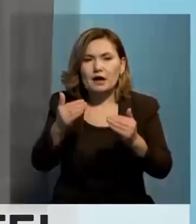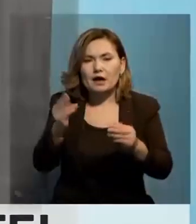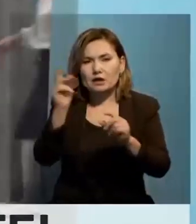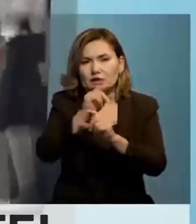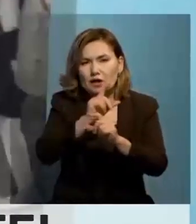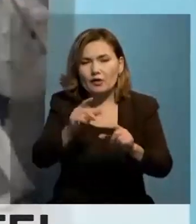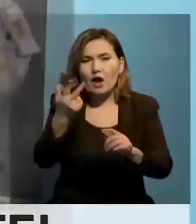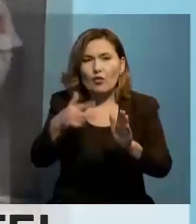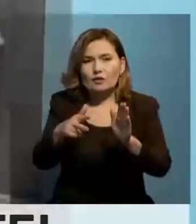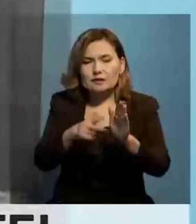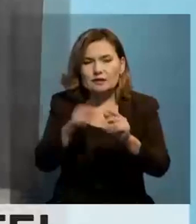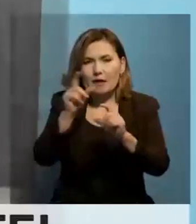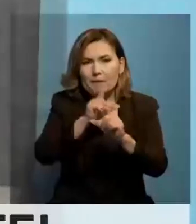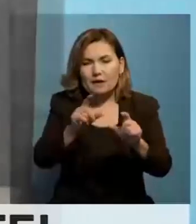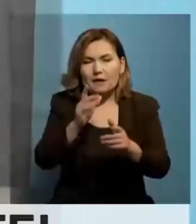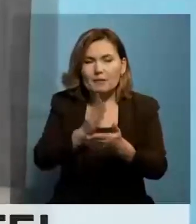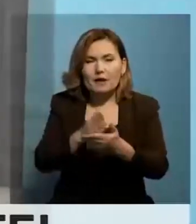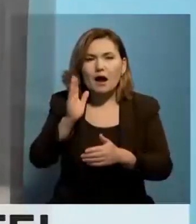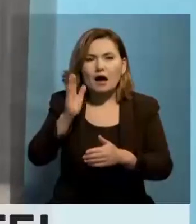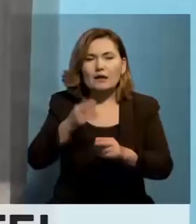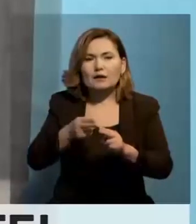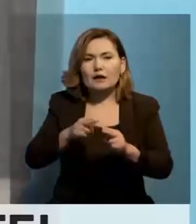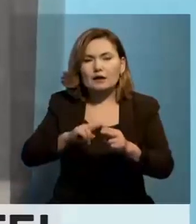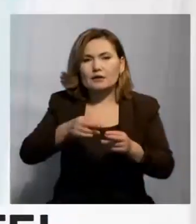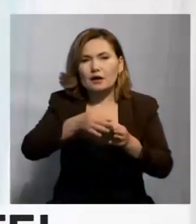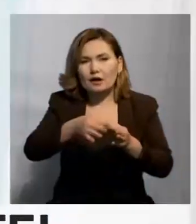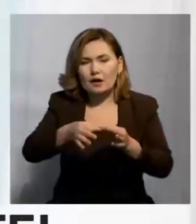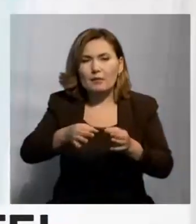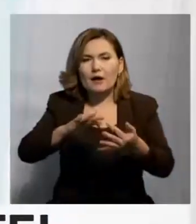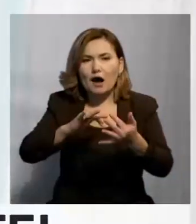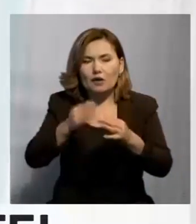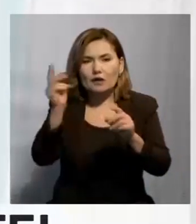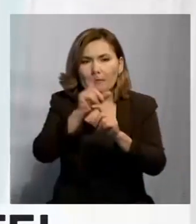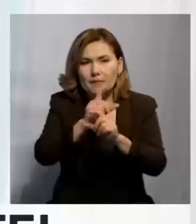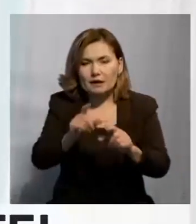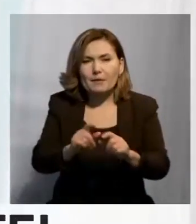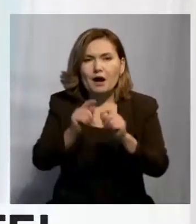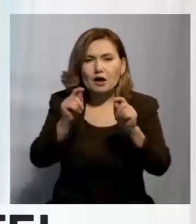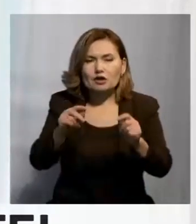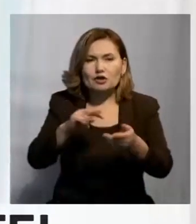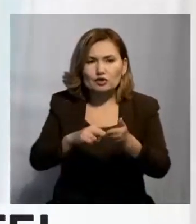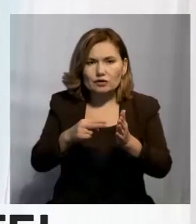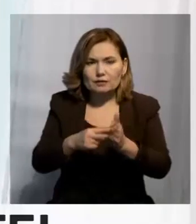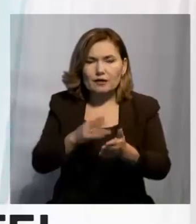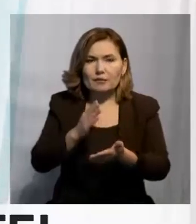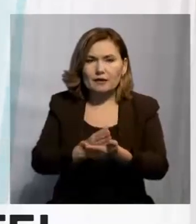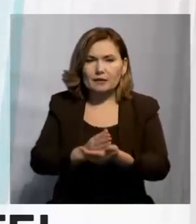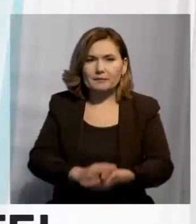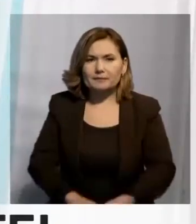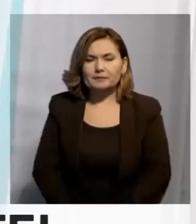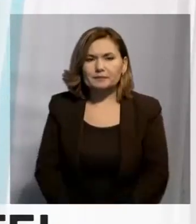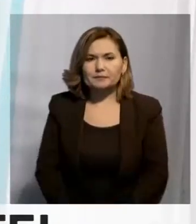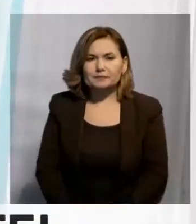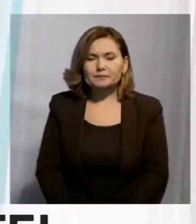Жармауданда 38 мектеп бар. Алдағы уақытта Қалбатау ауылында тағы бір мектеп салу жоспарланып отыр. Абай облысынан Азамат Қасым, Медет